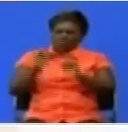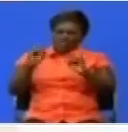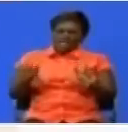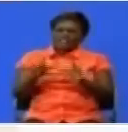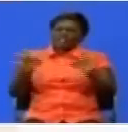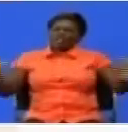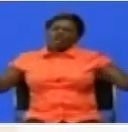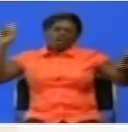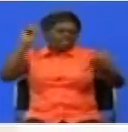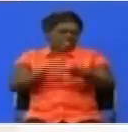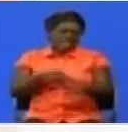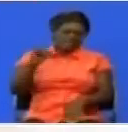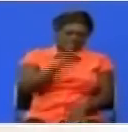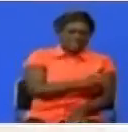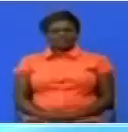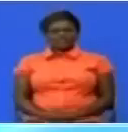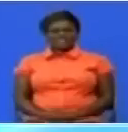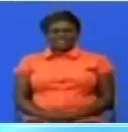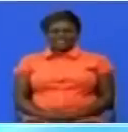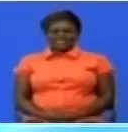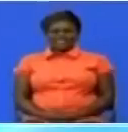kukaa tangu juzi.